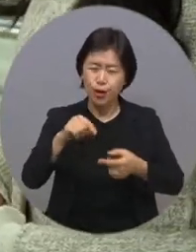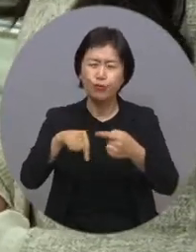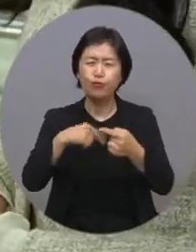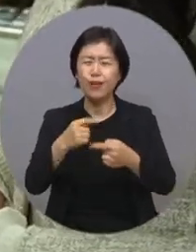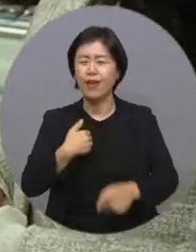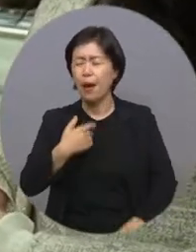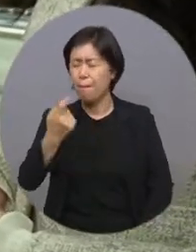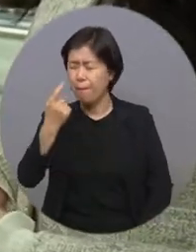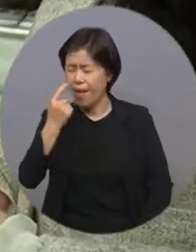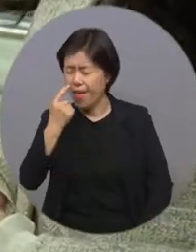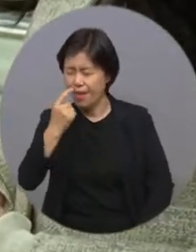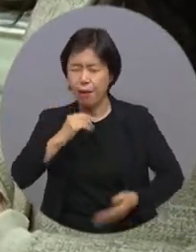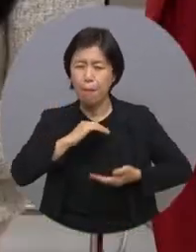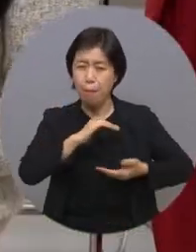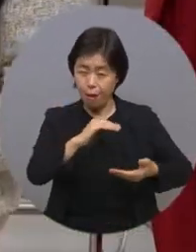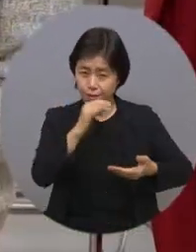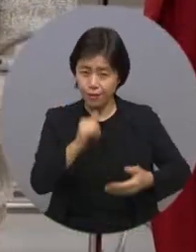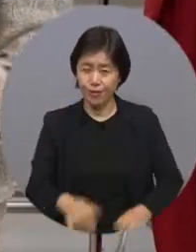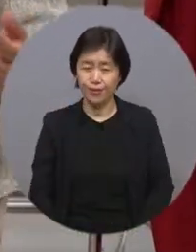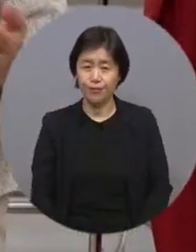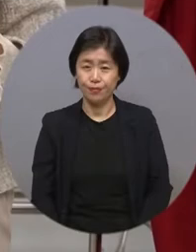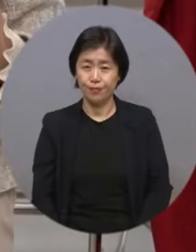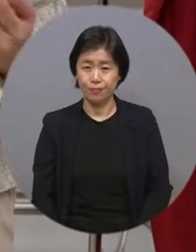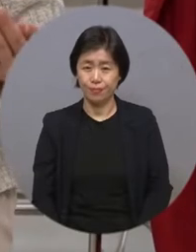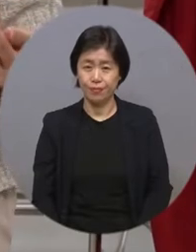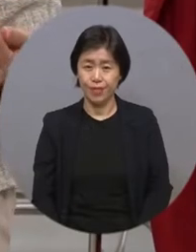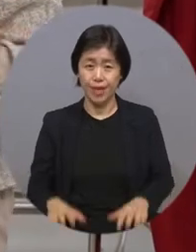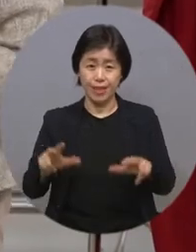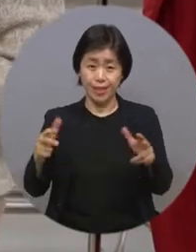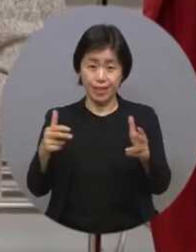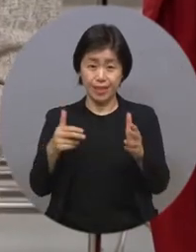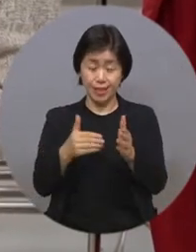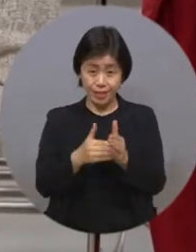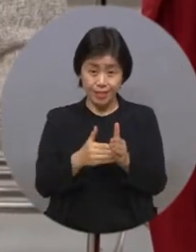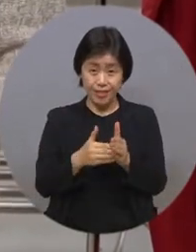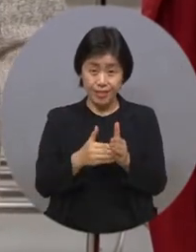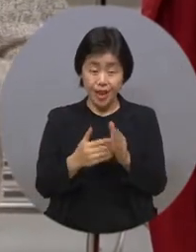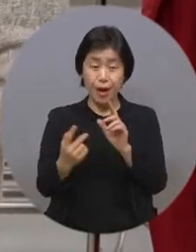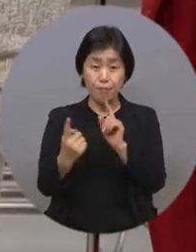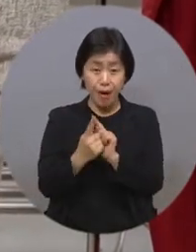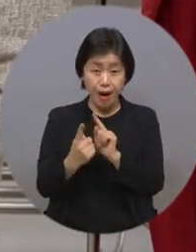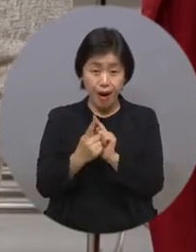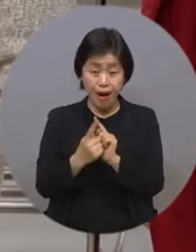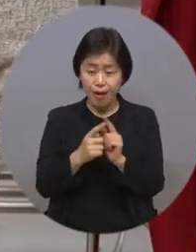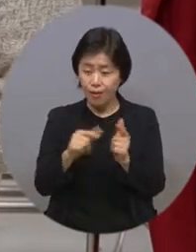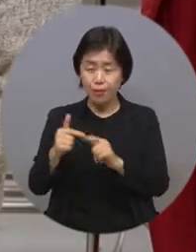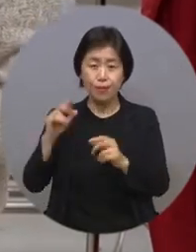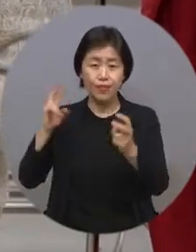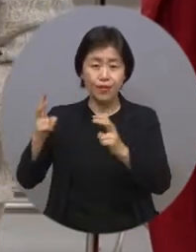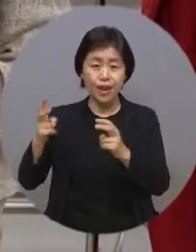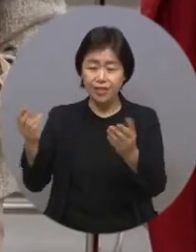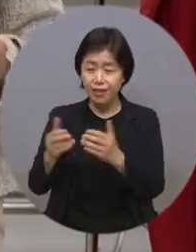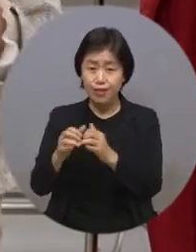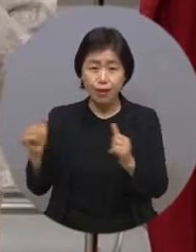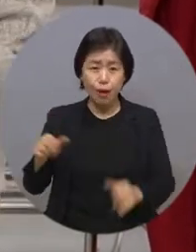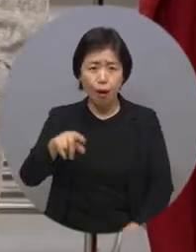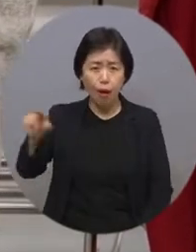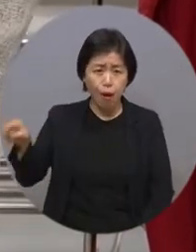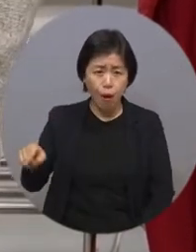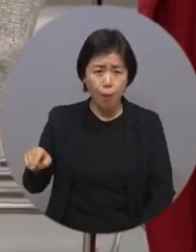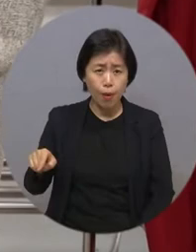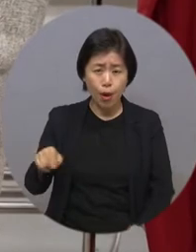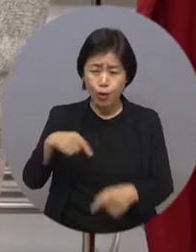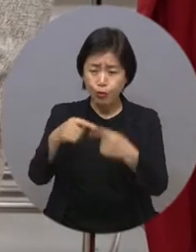필요할 때 조금씩 사용하고 있습니다. 제가 지금까지 만나봤던 캐논코리아 여기 이제 회사원분들이 대부분 다